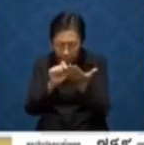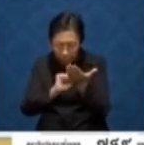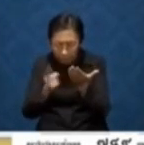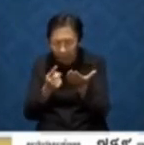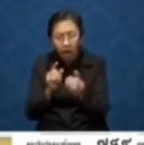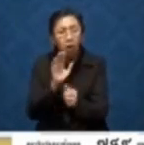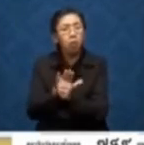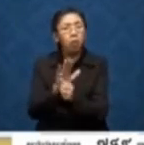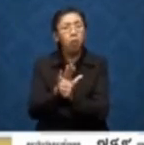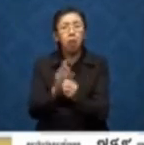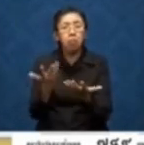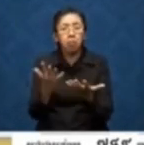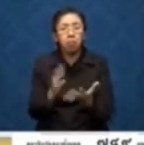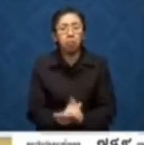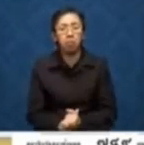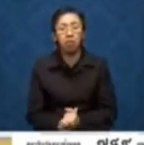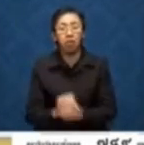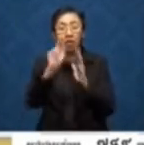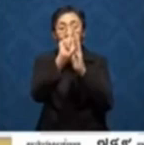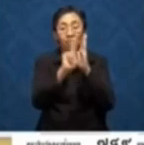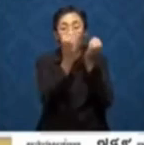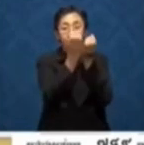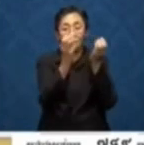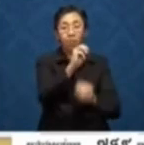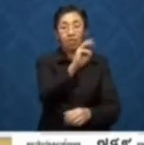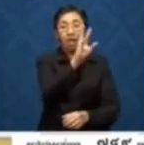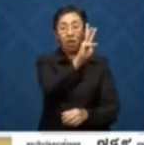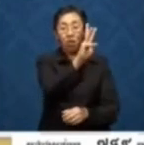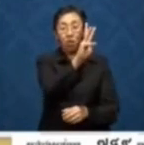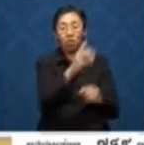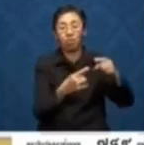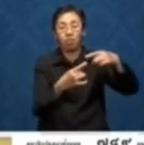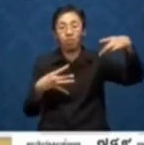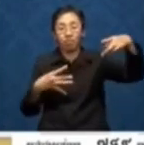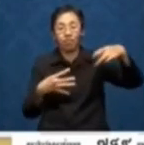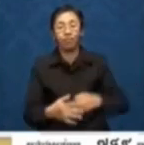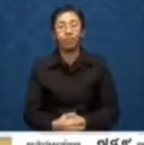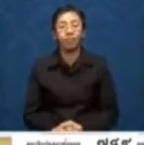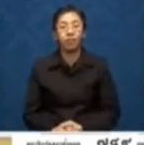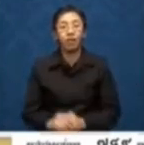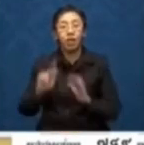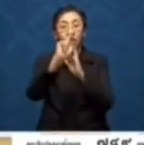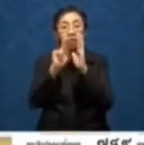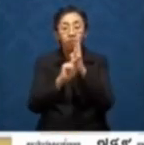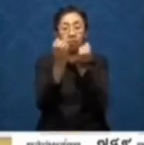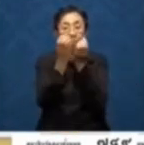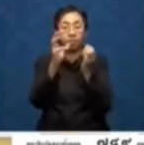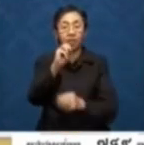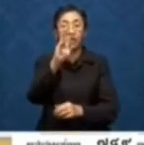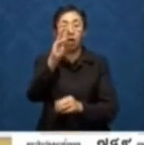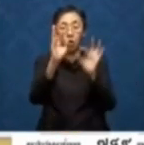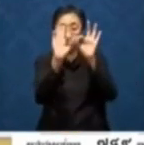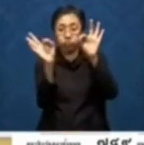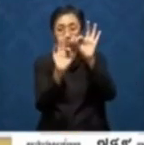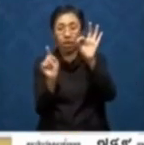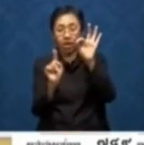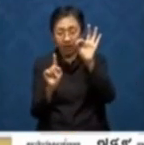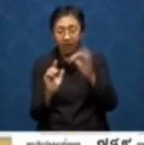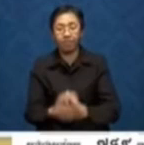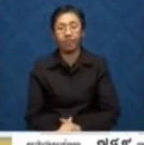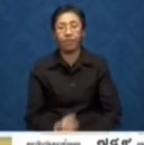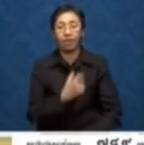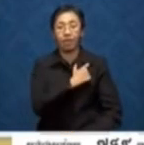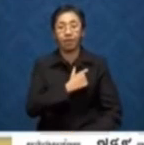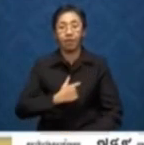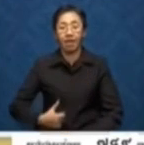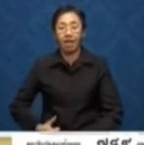ไม่สอดคล้องกับรัฐธรรมนูญมาตรา6ที่บัญญัติว่าองค์พระมหากษัตริ